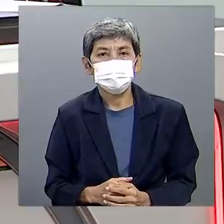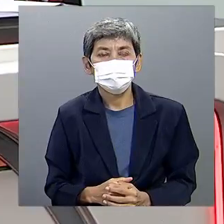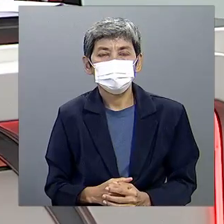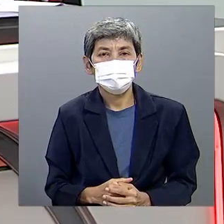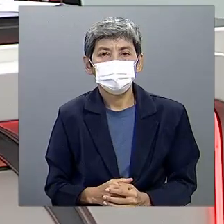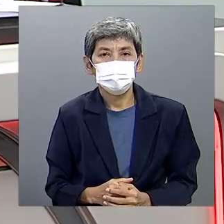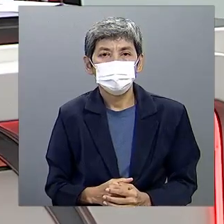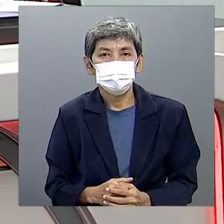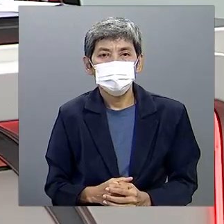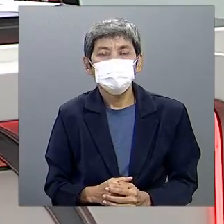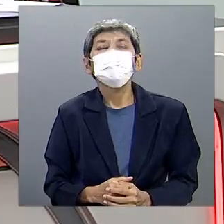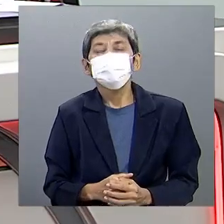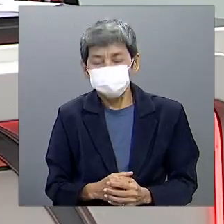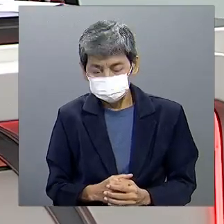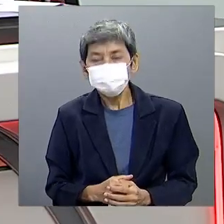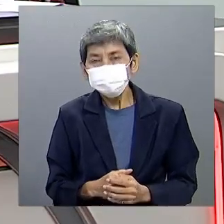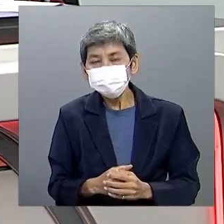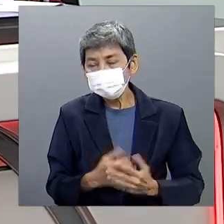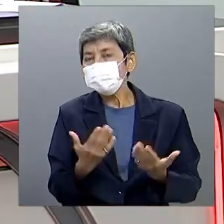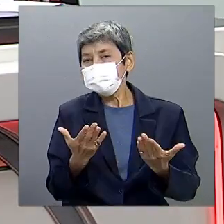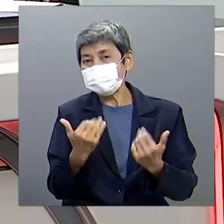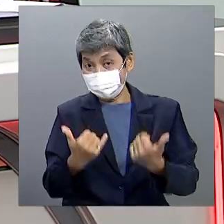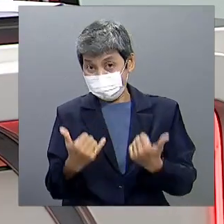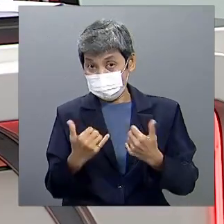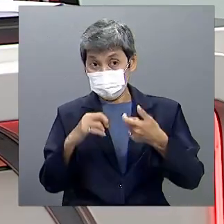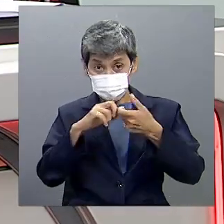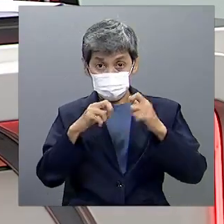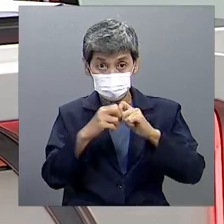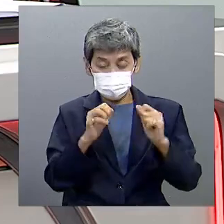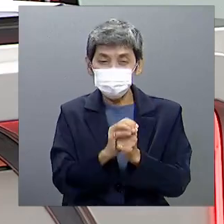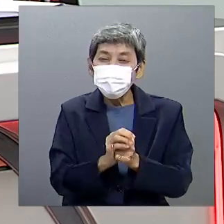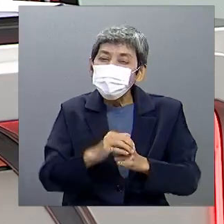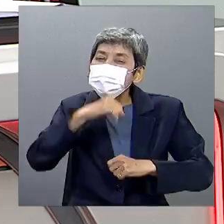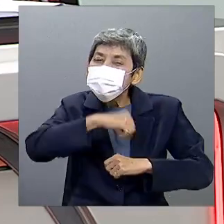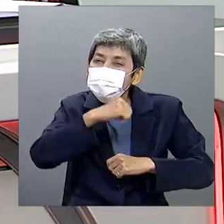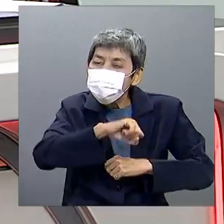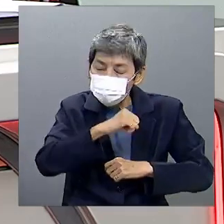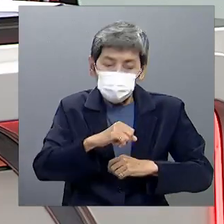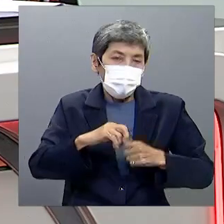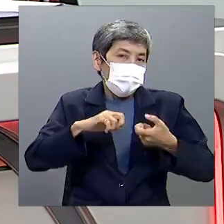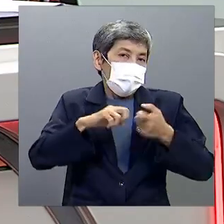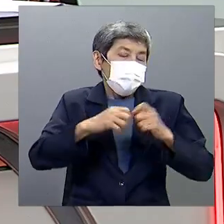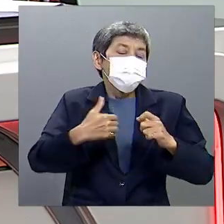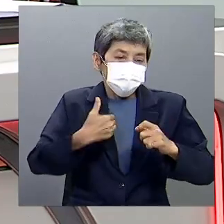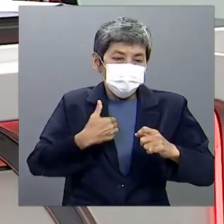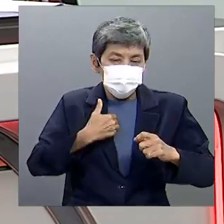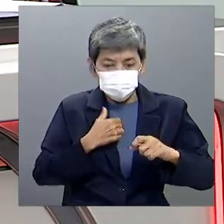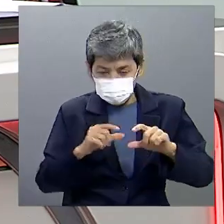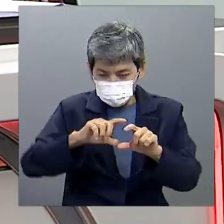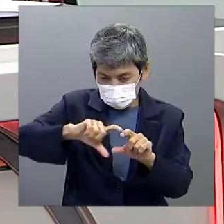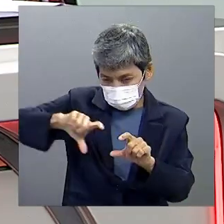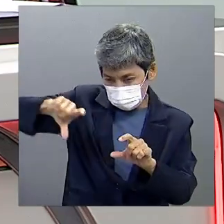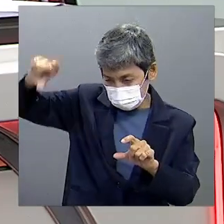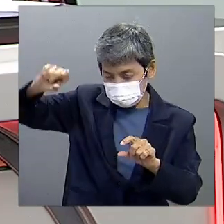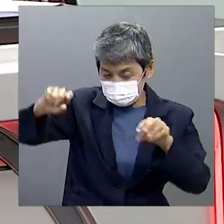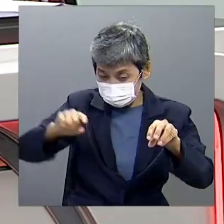คงต้องยืนยันตรงกันอีกครั้งหนึ่งว่าสถานการณ์บริเวณช่องแคบไต้หวันในเวลานี้มันตึงเครียดขึ้นมากค่ะจากการที่นางแนนซี่เพโล